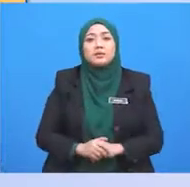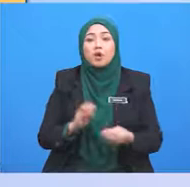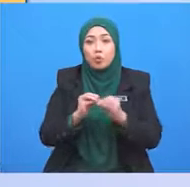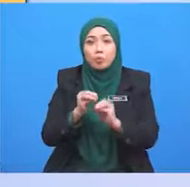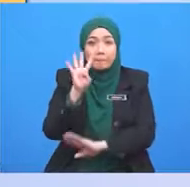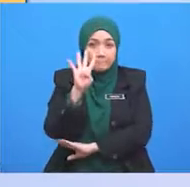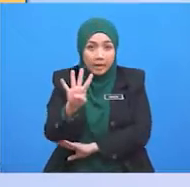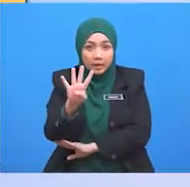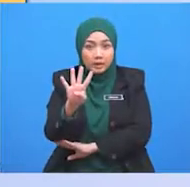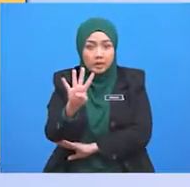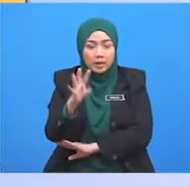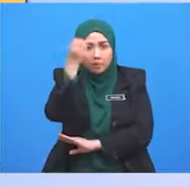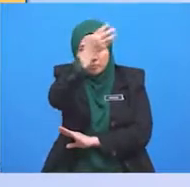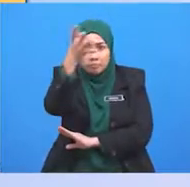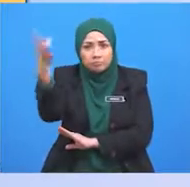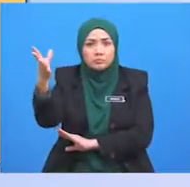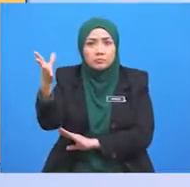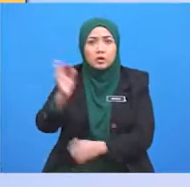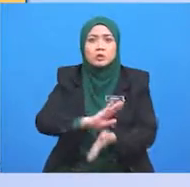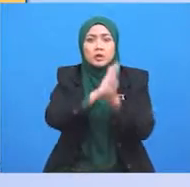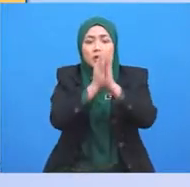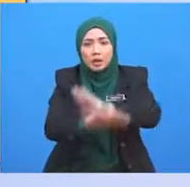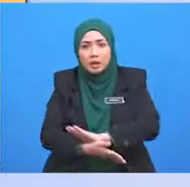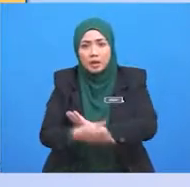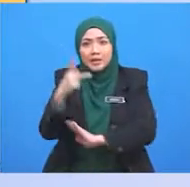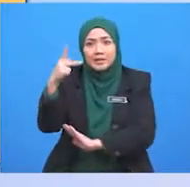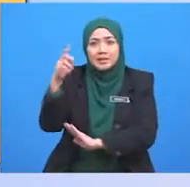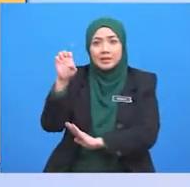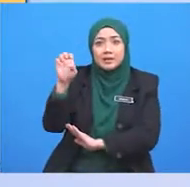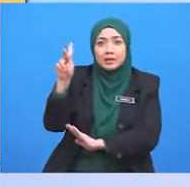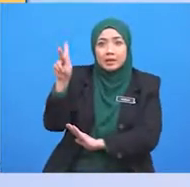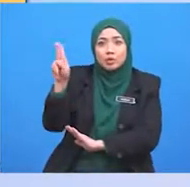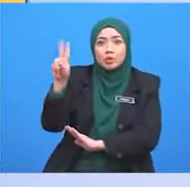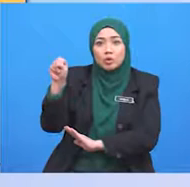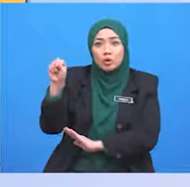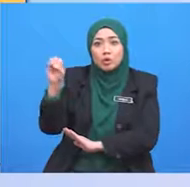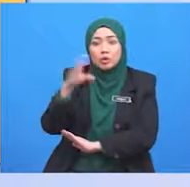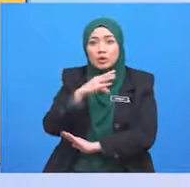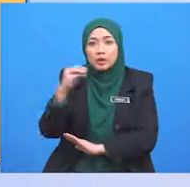Keempat, menerangkan kejadian ekuinok dan solstis.